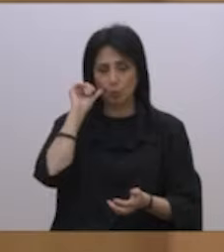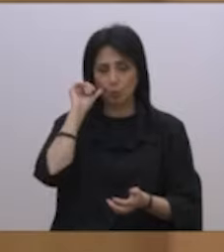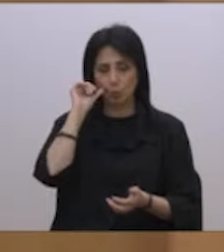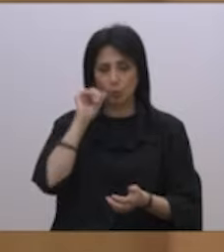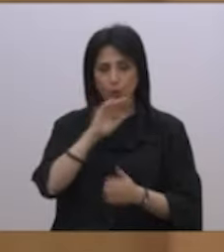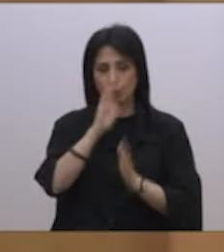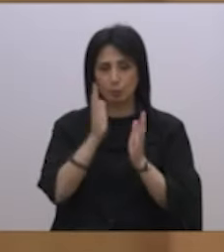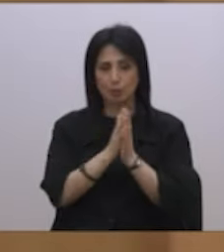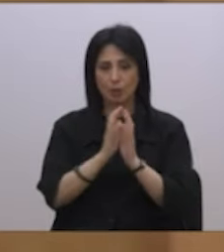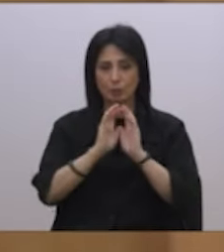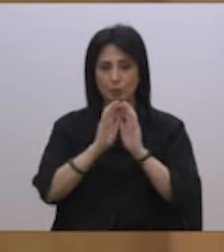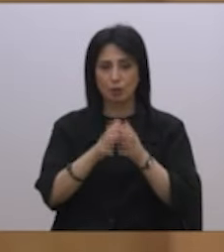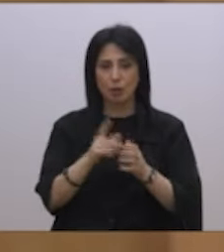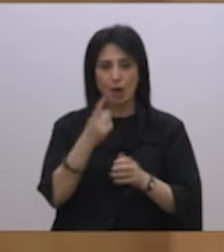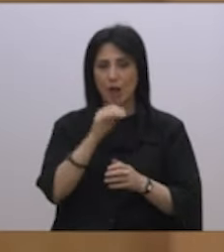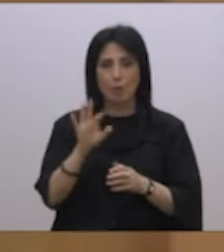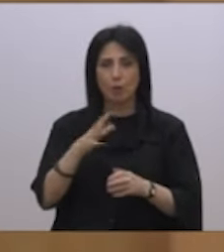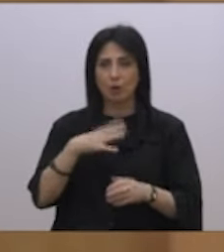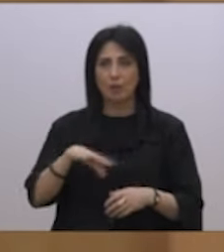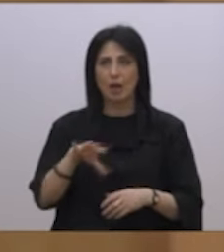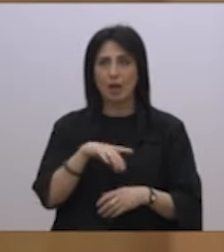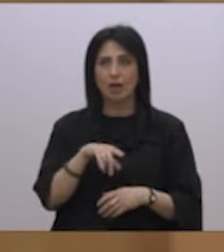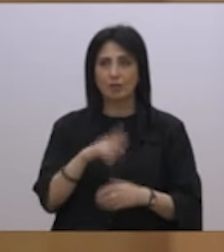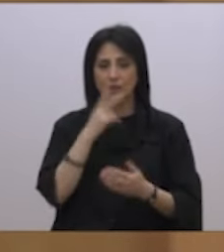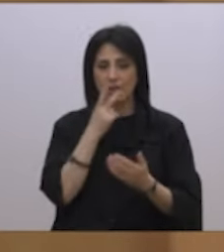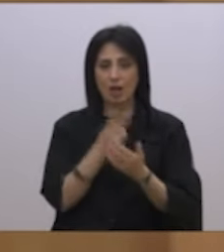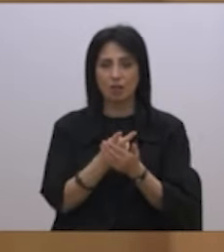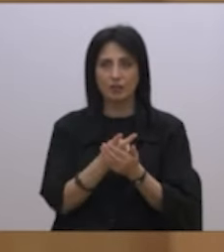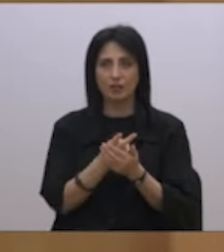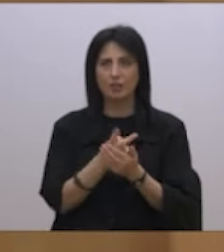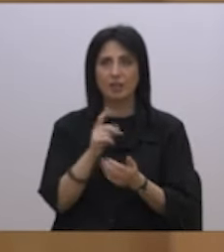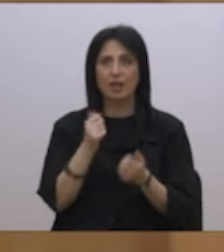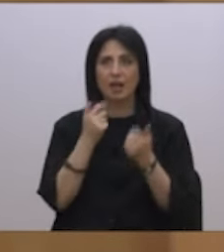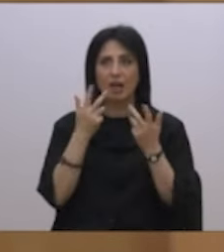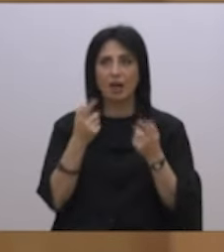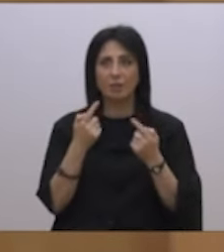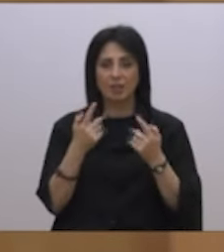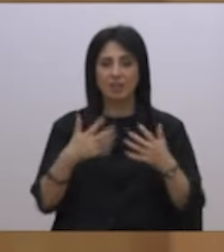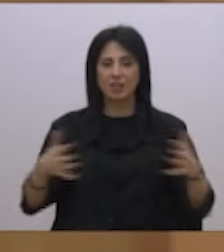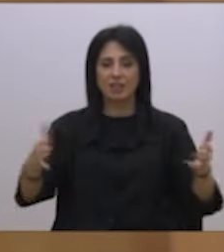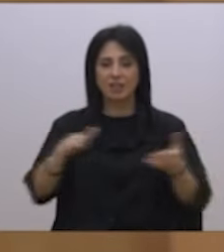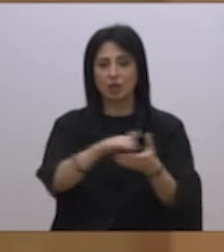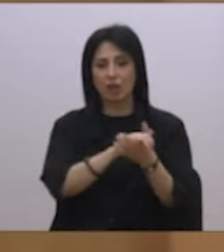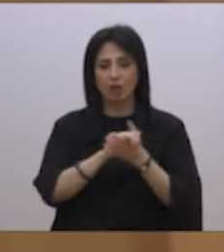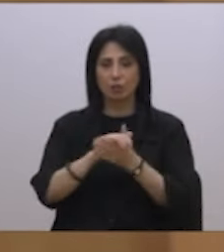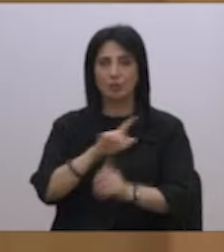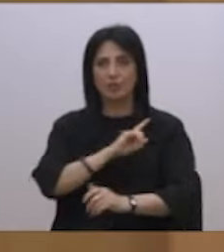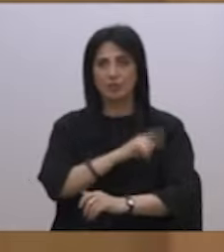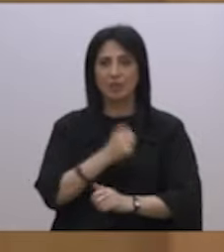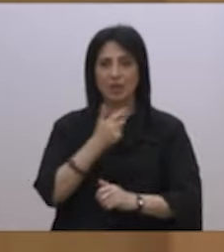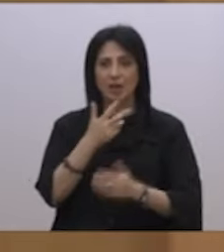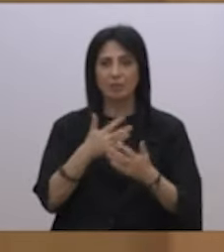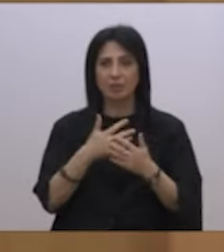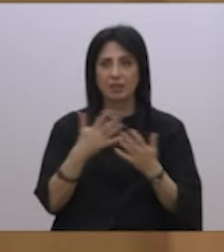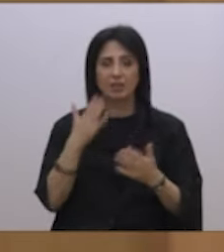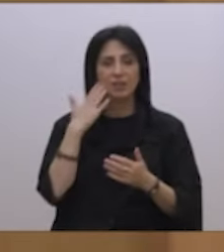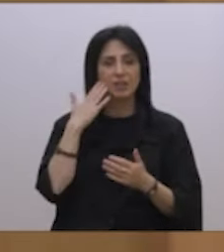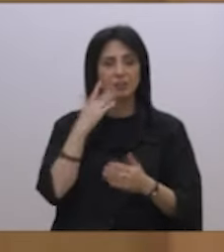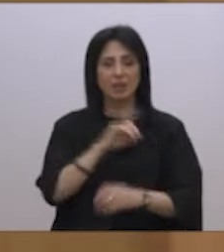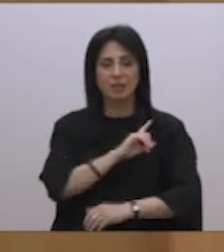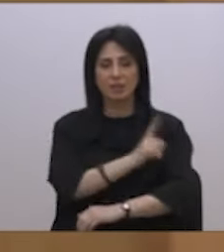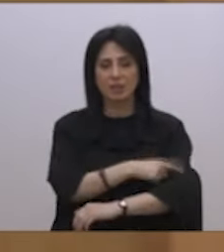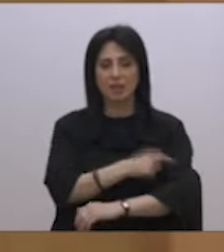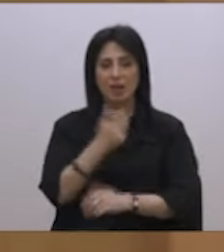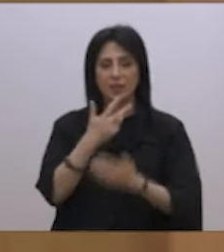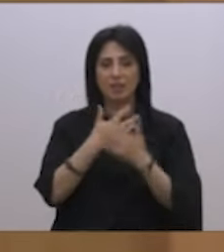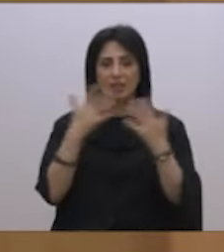თემ სოფლიოს და არა მხოლოდ საქართველოს აჩვენეს რამდენად დიდია ერთობის ძალა, რამდენად დიდია სიმართლის ძალა,